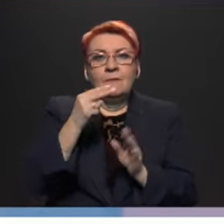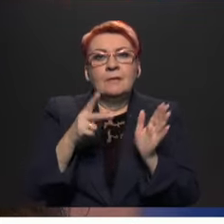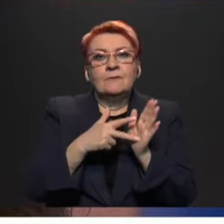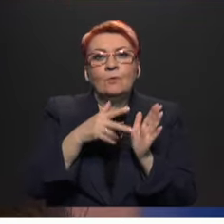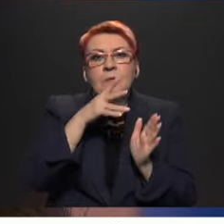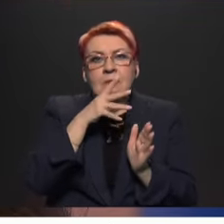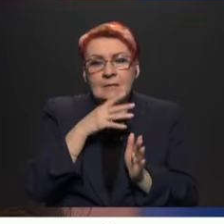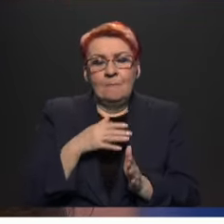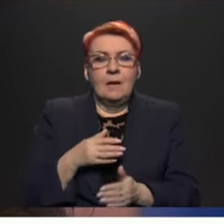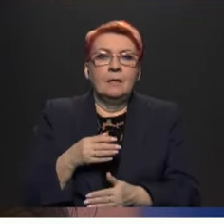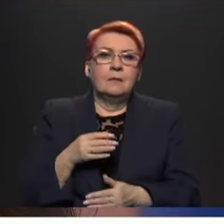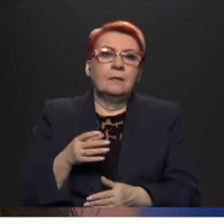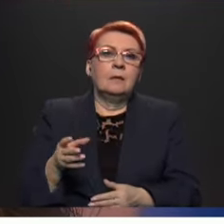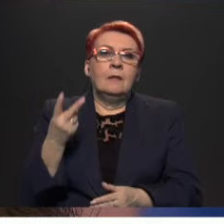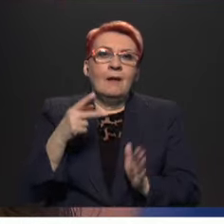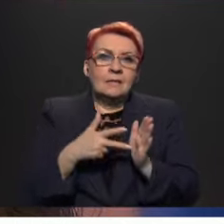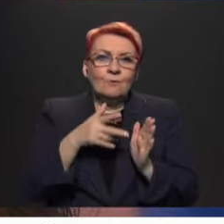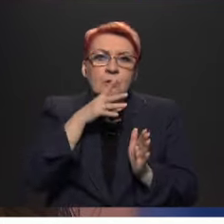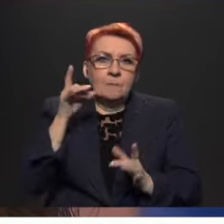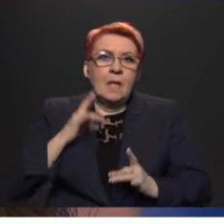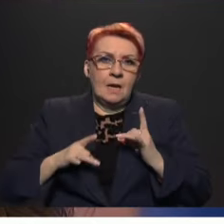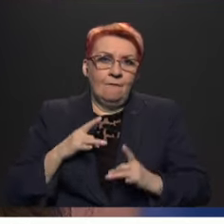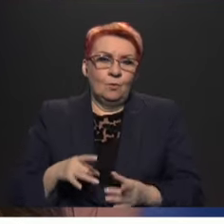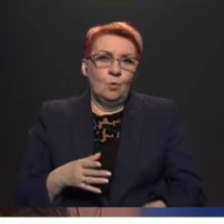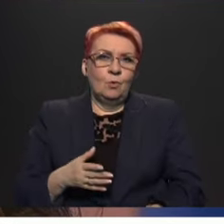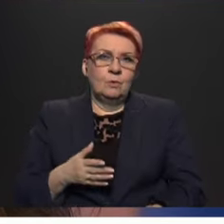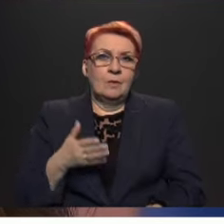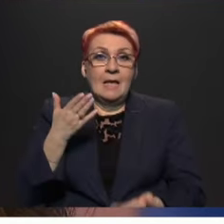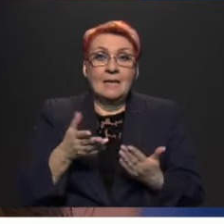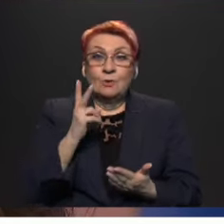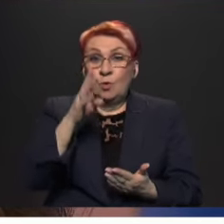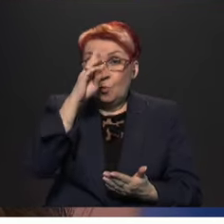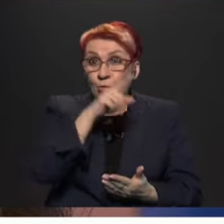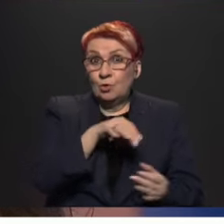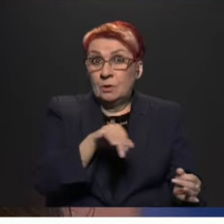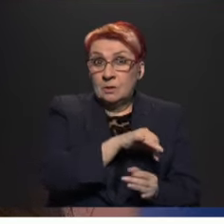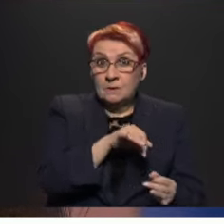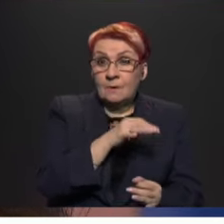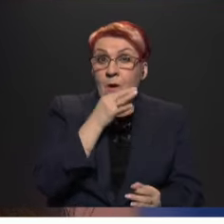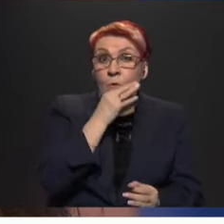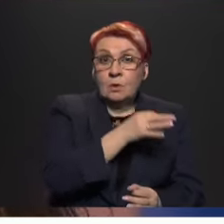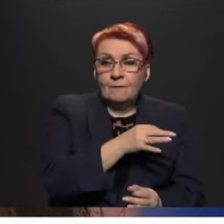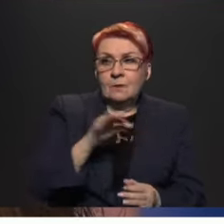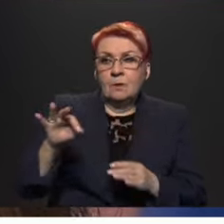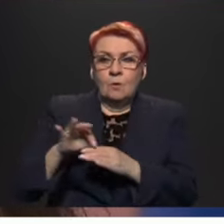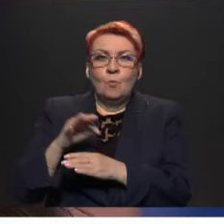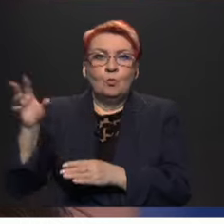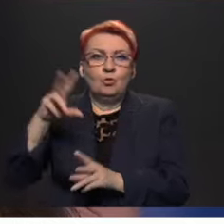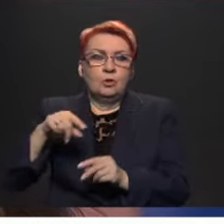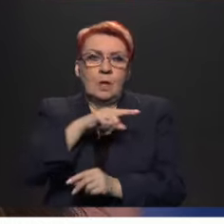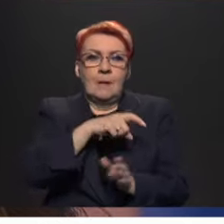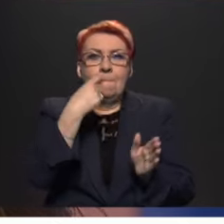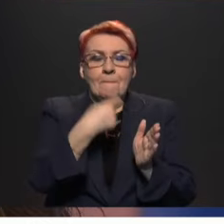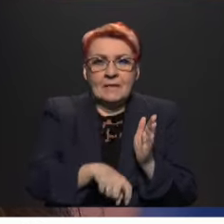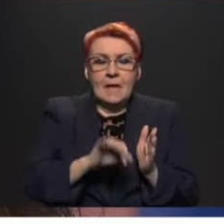лет, и эта проблема с нами тоже живет. Если заговорить со мной противоположный пол, и я отвечу, то это уже считается предательством и